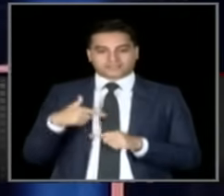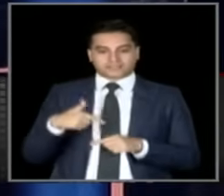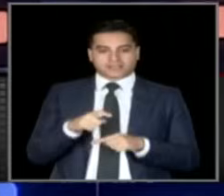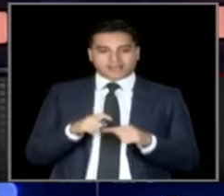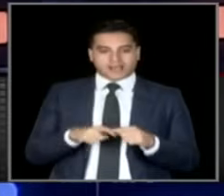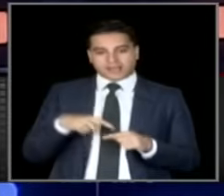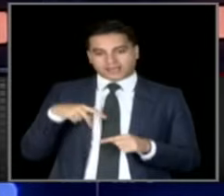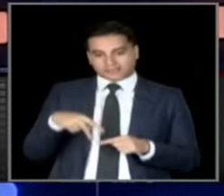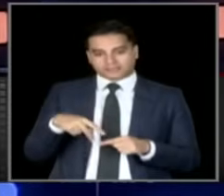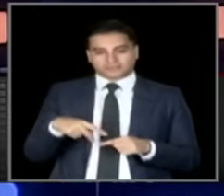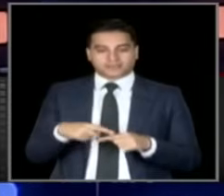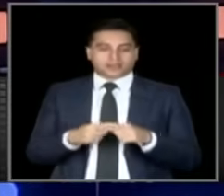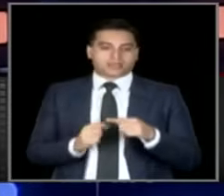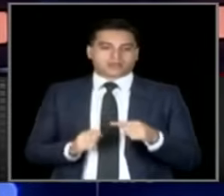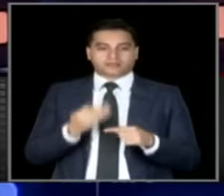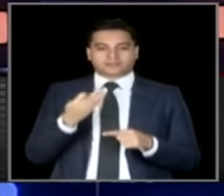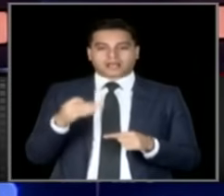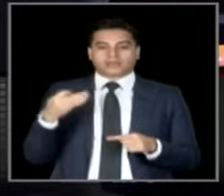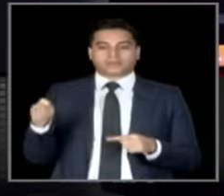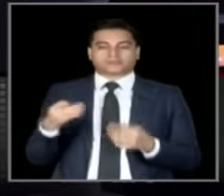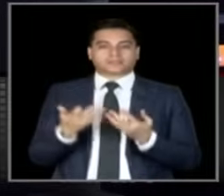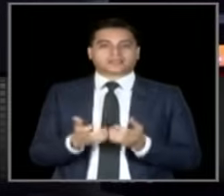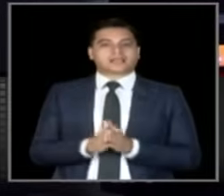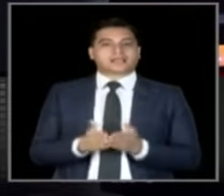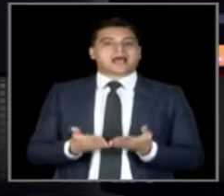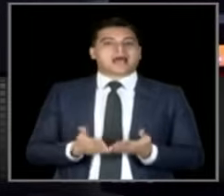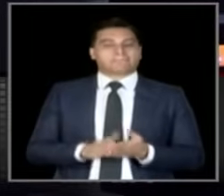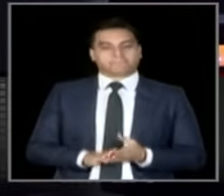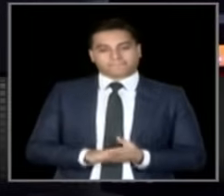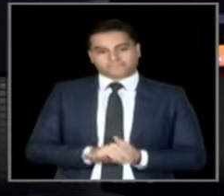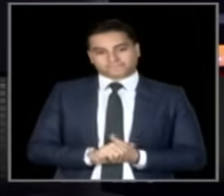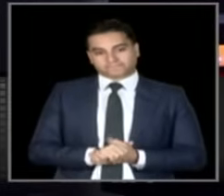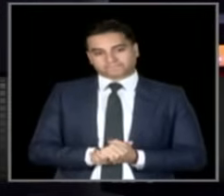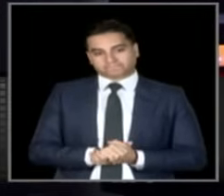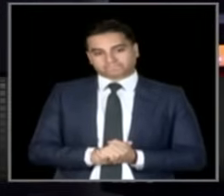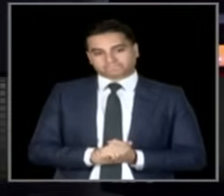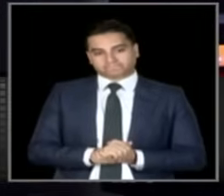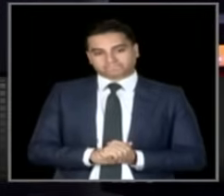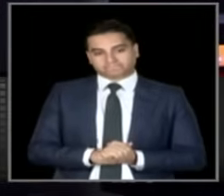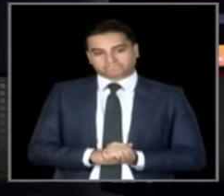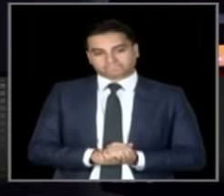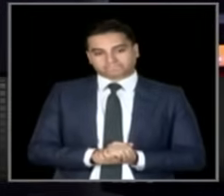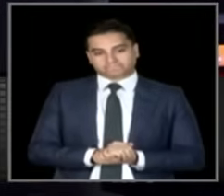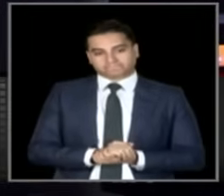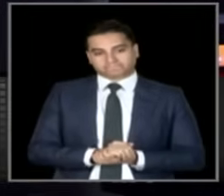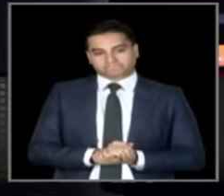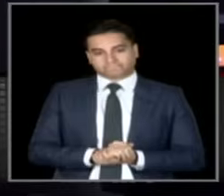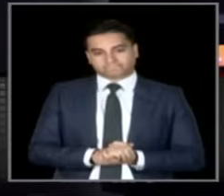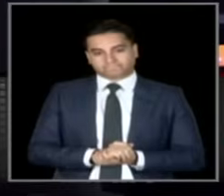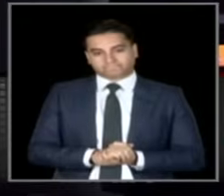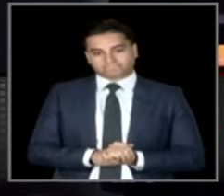344 في 6 على 8 ناقص 33 يساوي